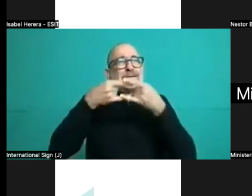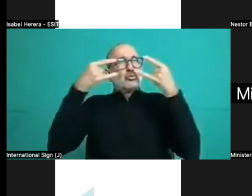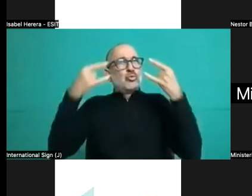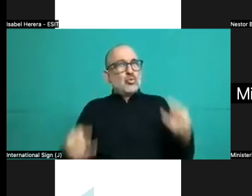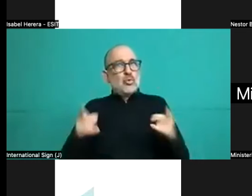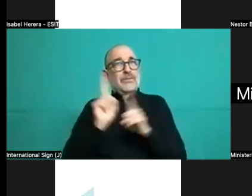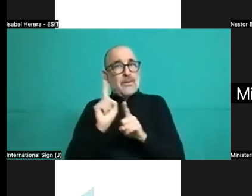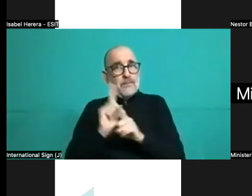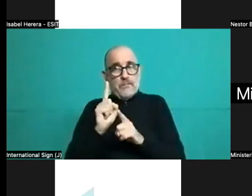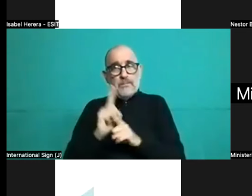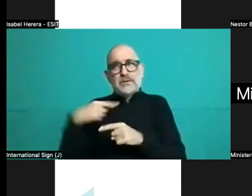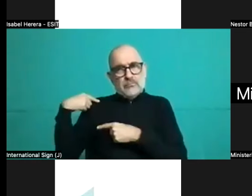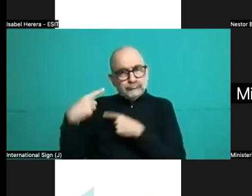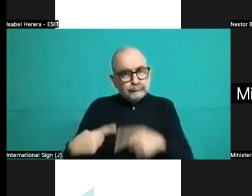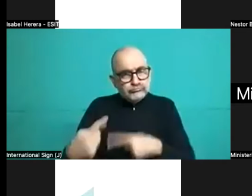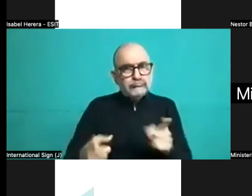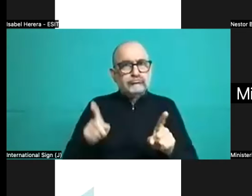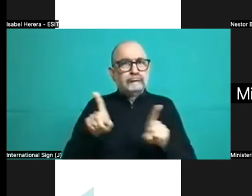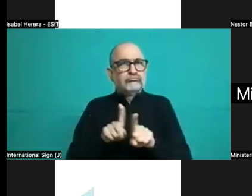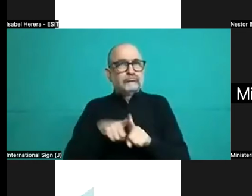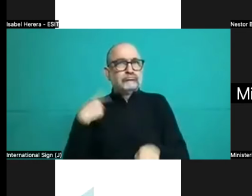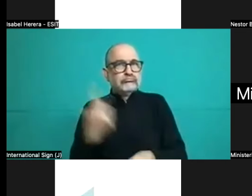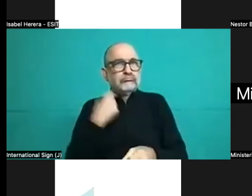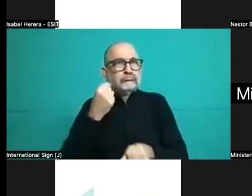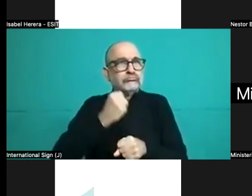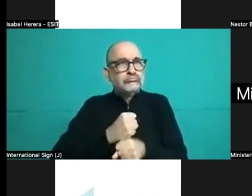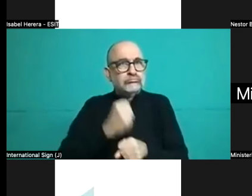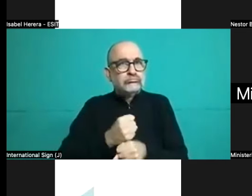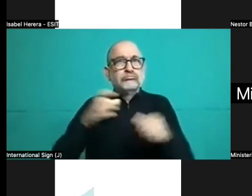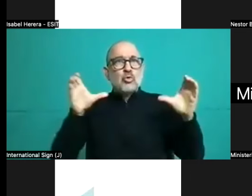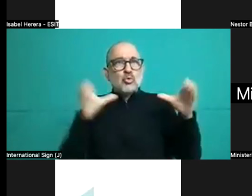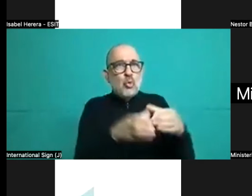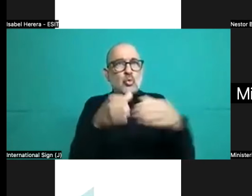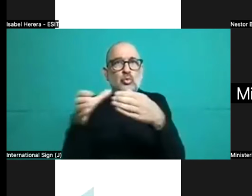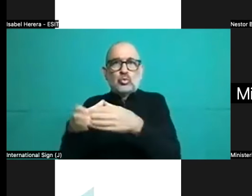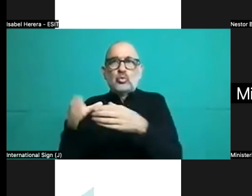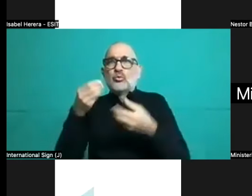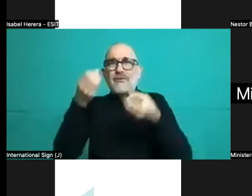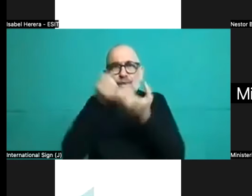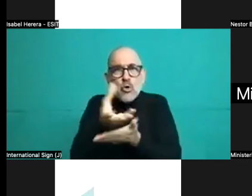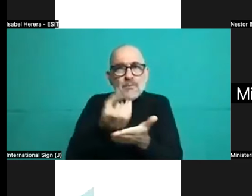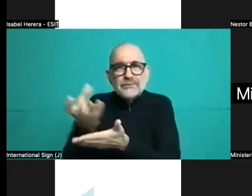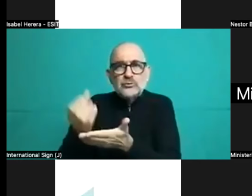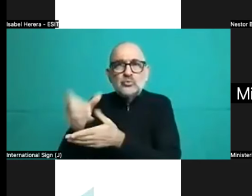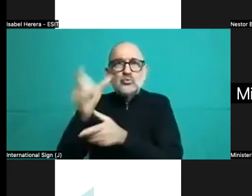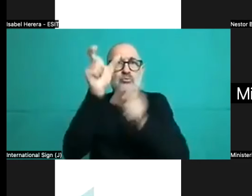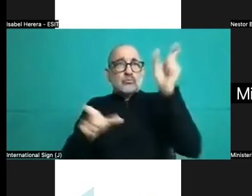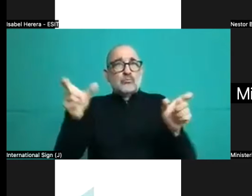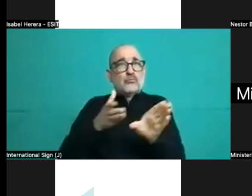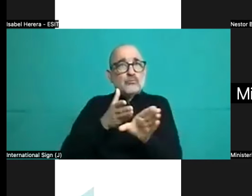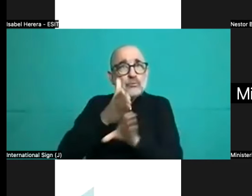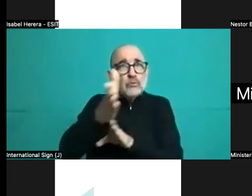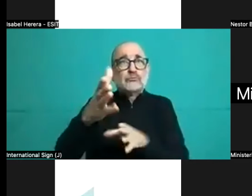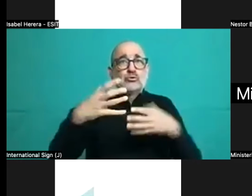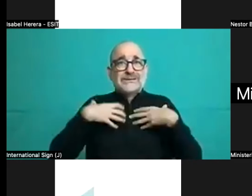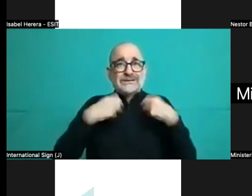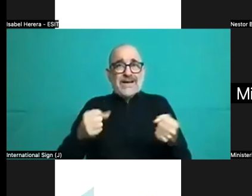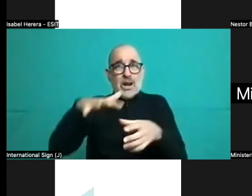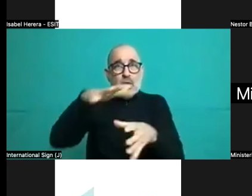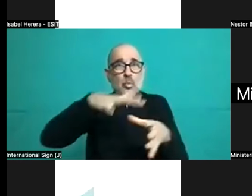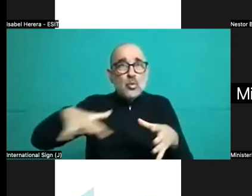autour des informations pour les professionnels de la santé, pour les patients. Nous formons tous ces groupes ensemble.